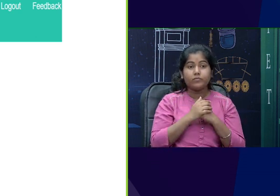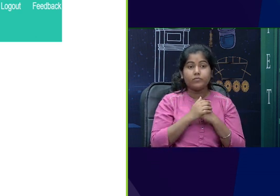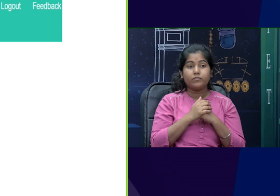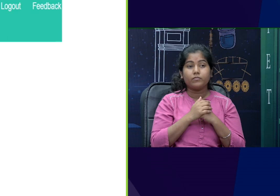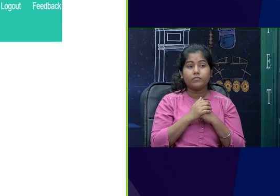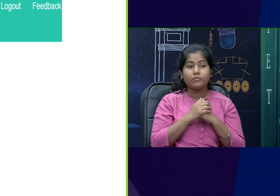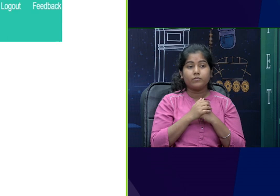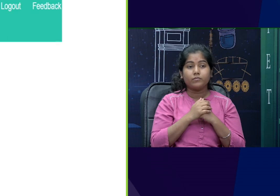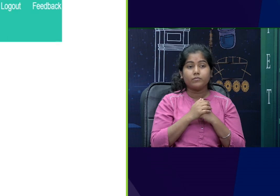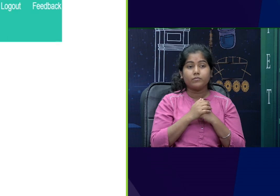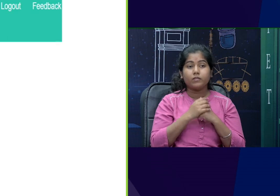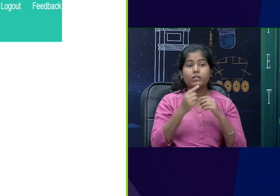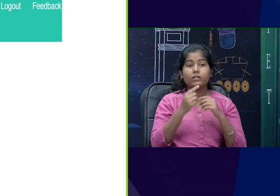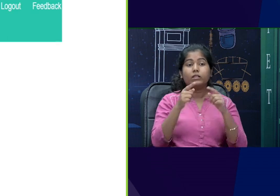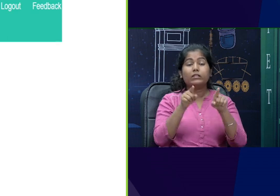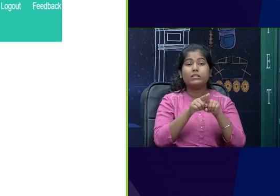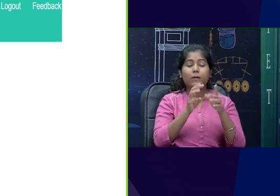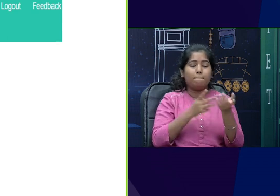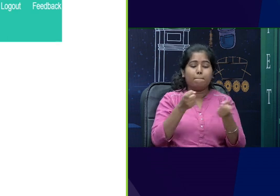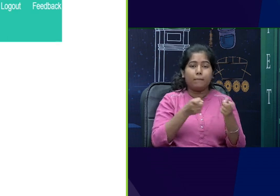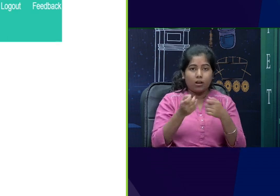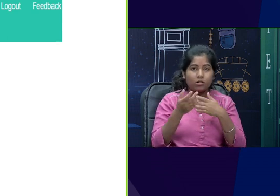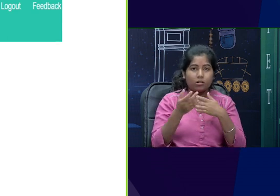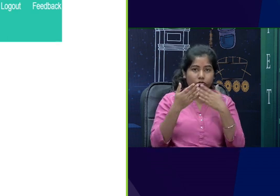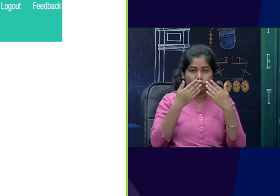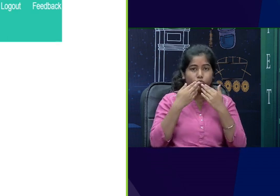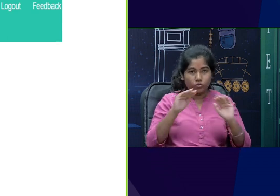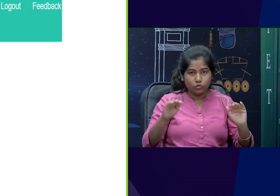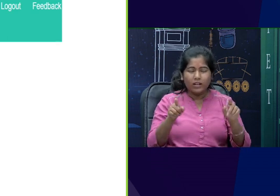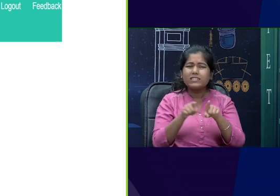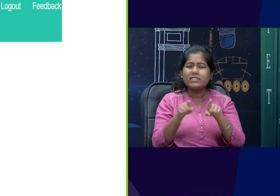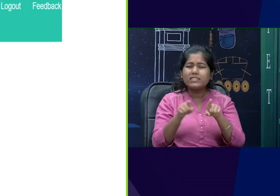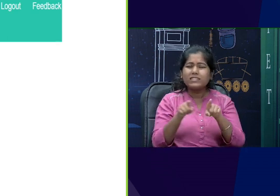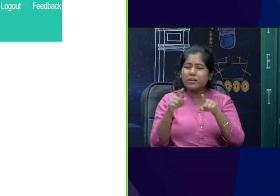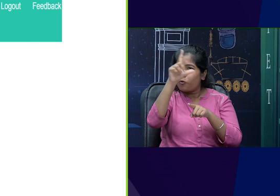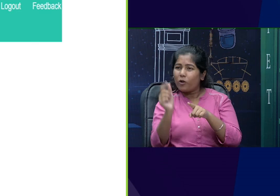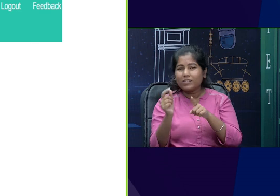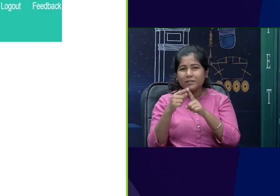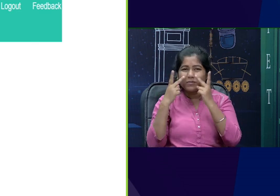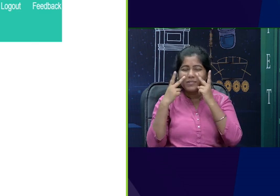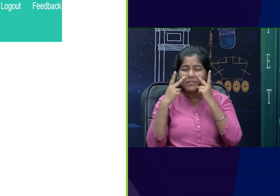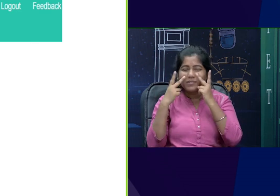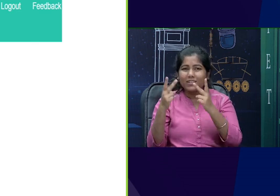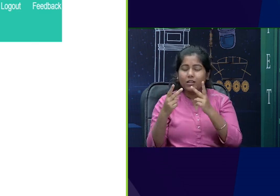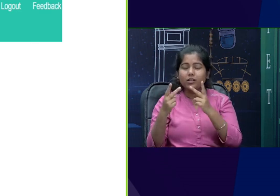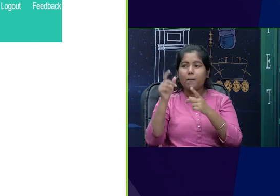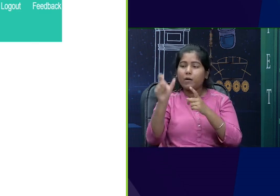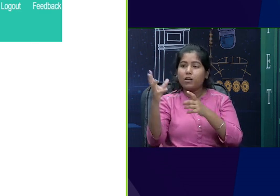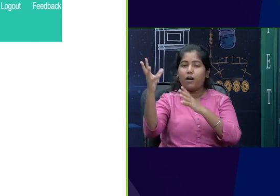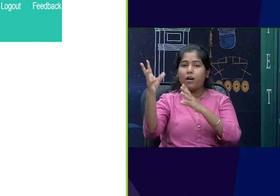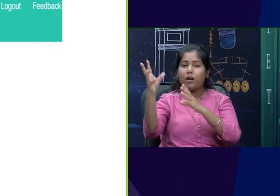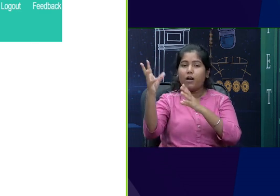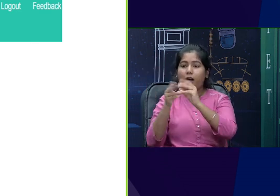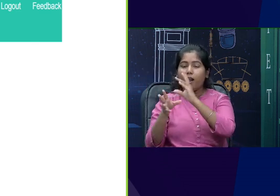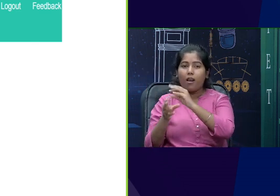मैनेज स्टूडेंट में आप स्टूडेंट ऐड कर सकते हैं, जिस तरह से हम व्हाट्सएप में ऐड करते हैं सभी पर्सन को, उस तरह से हम व्हाट्सएप का नंबर के थ्रू होता है, लेकिन इसमें